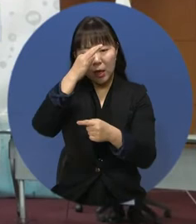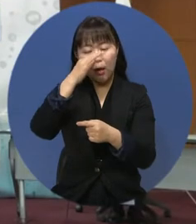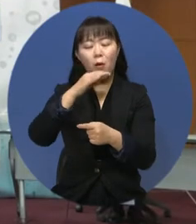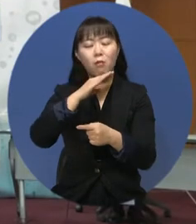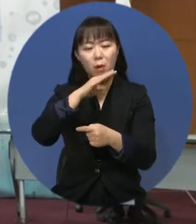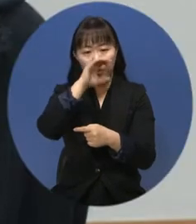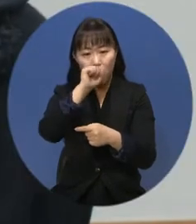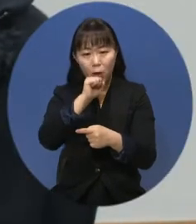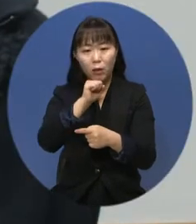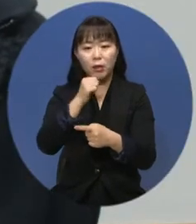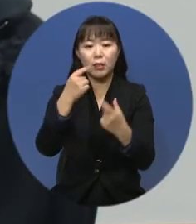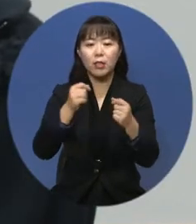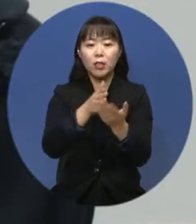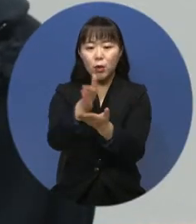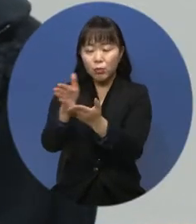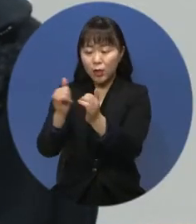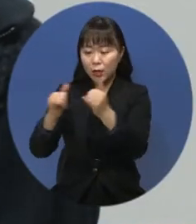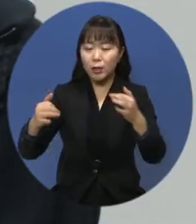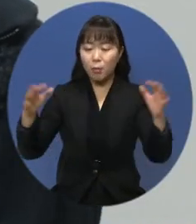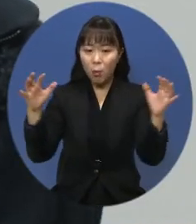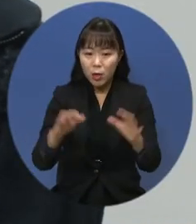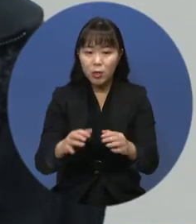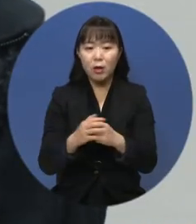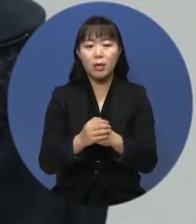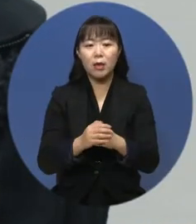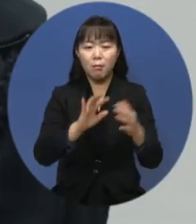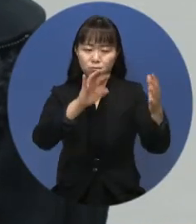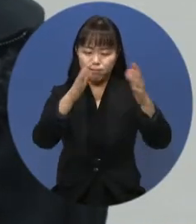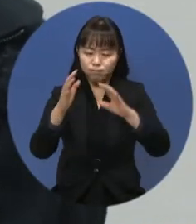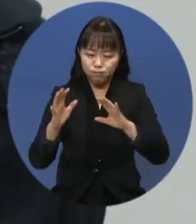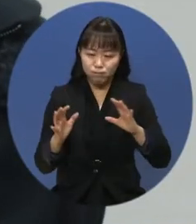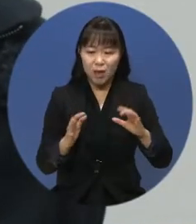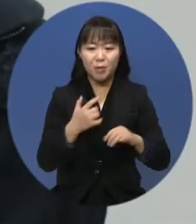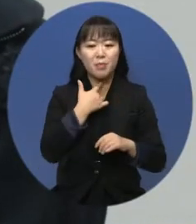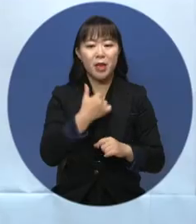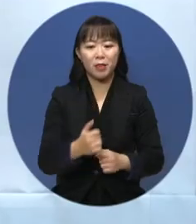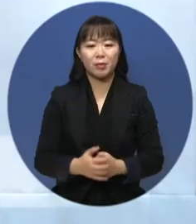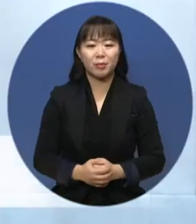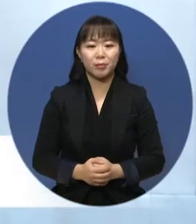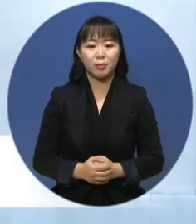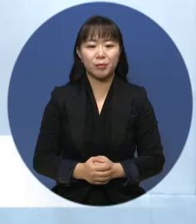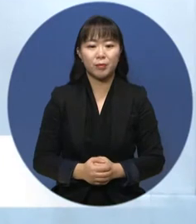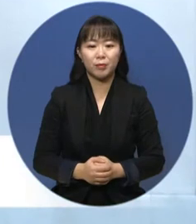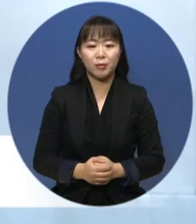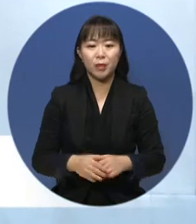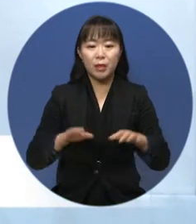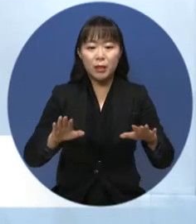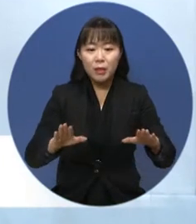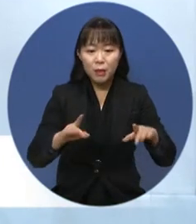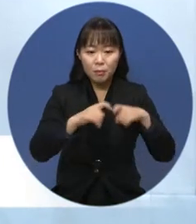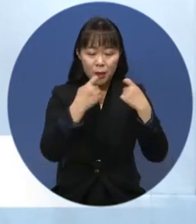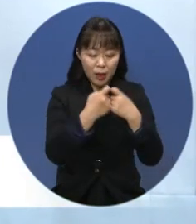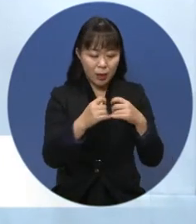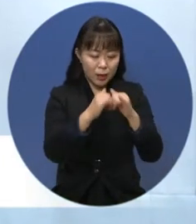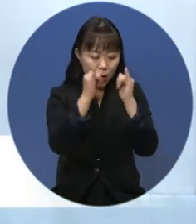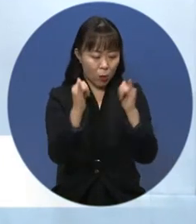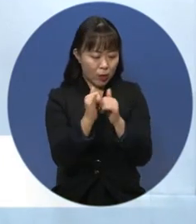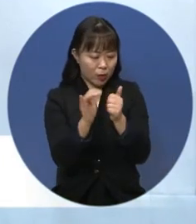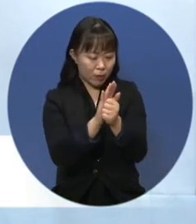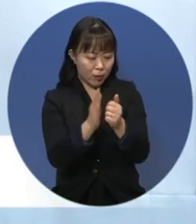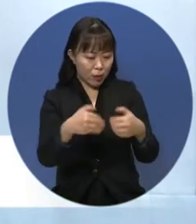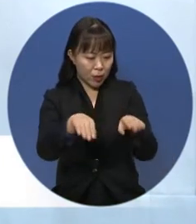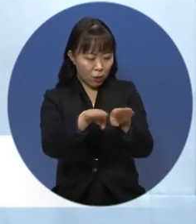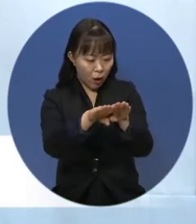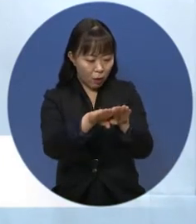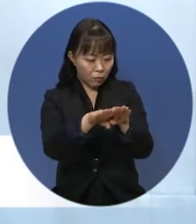각 분야의 전문가들이 모여 실시간 토론 애를 진행했습니다 지금 현재 민간 살 서비스 기관